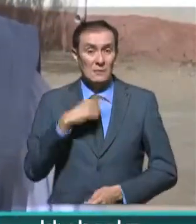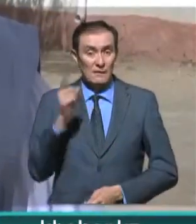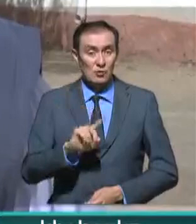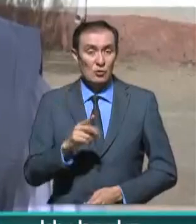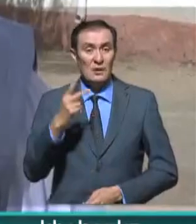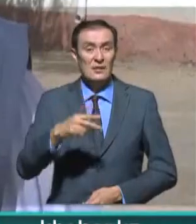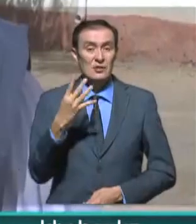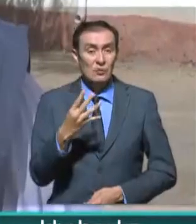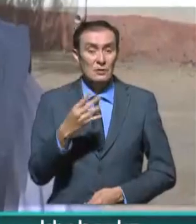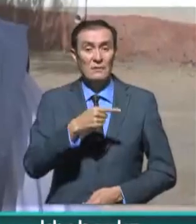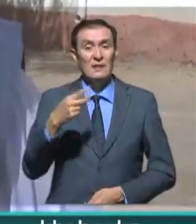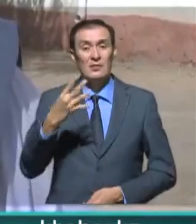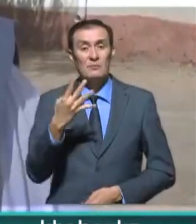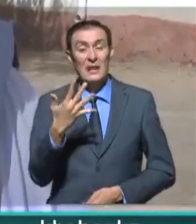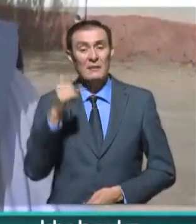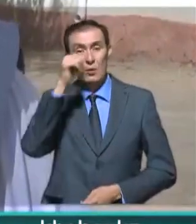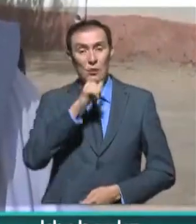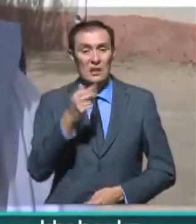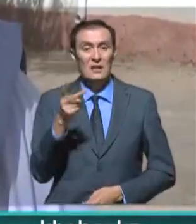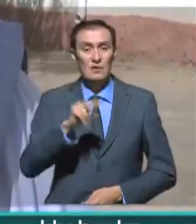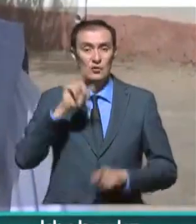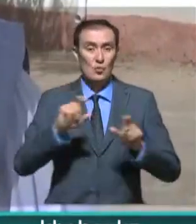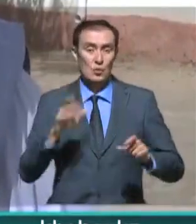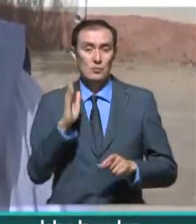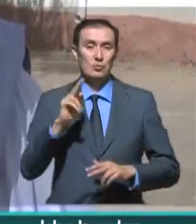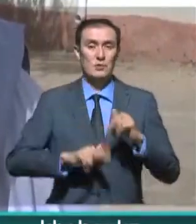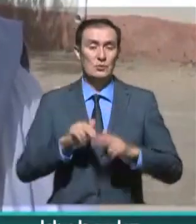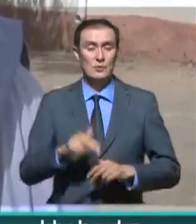24 двадцать пятом году две школы будут дополнительно построены